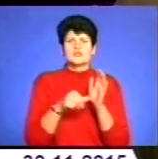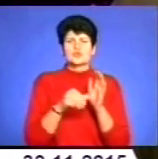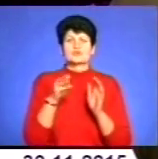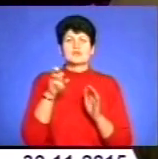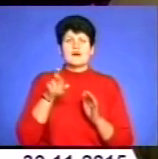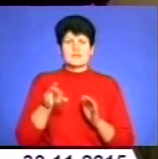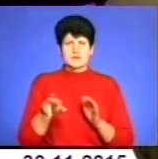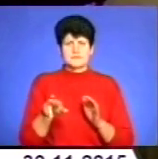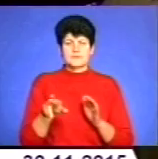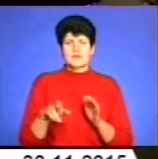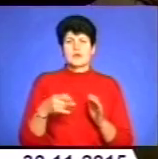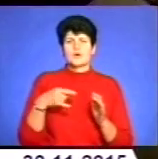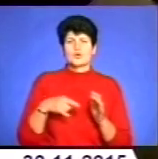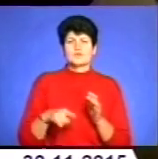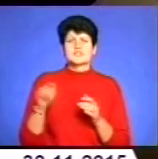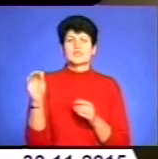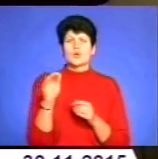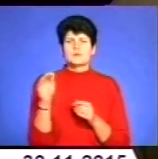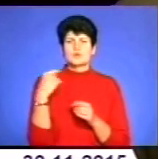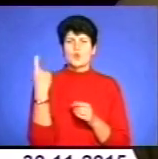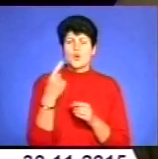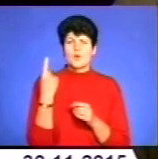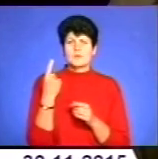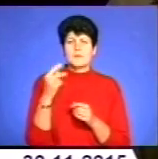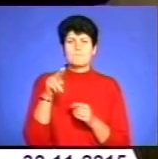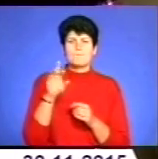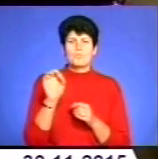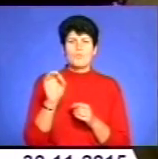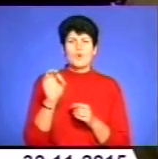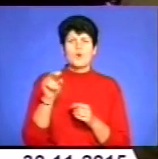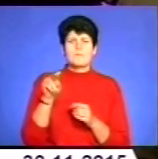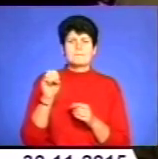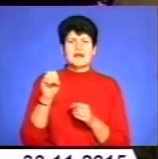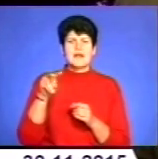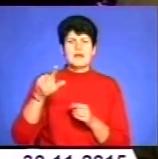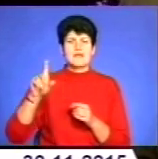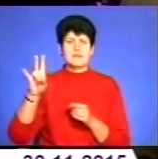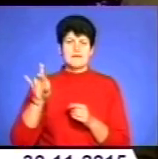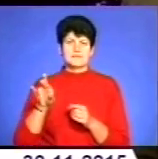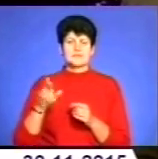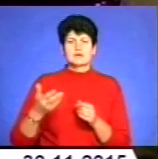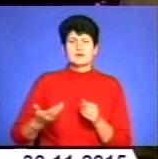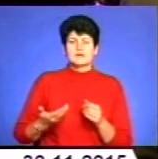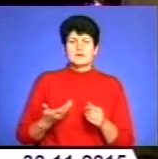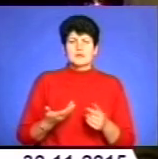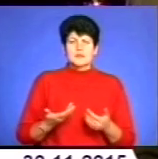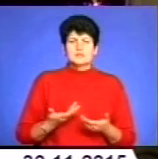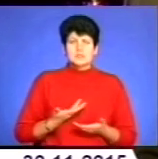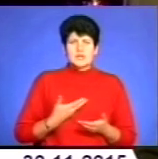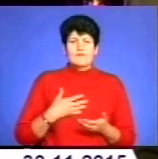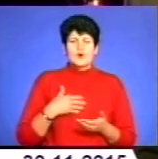травня. Родом Житомирської області з Попільні. Пережила Голодомор